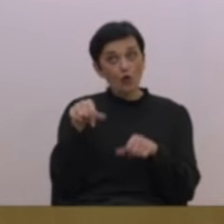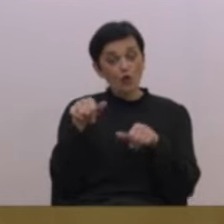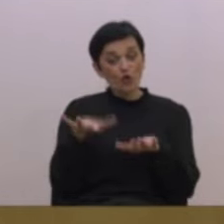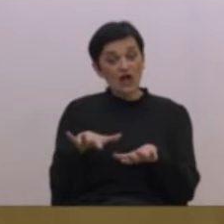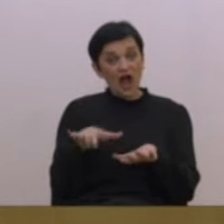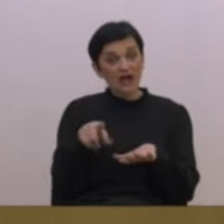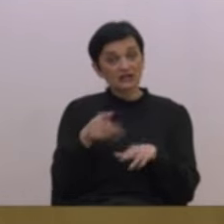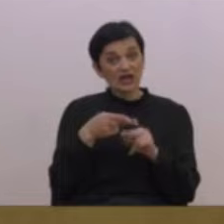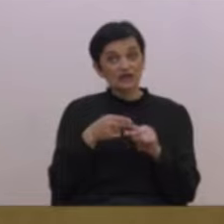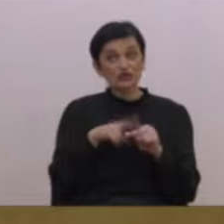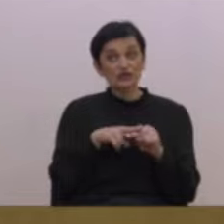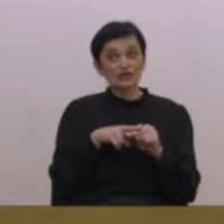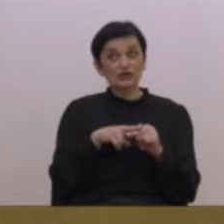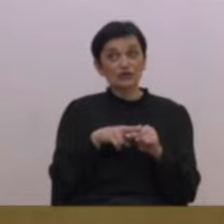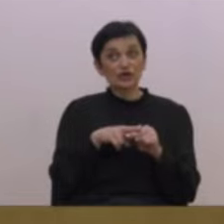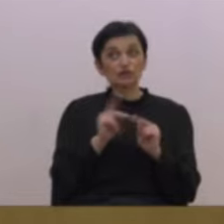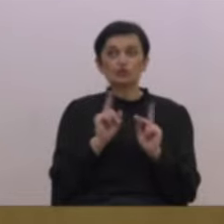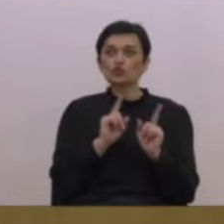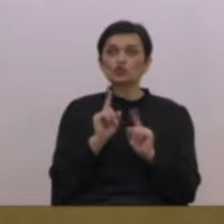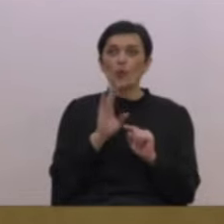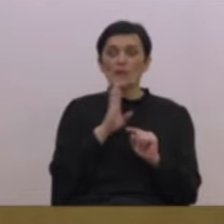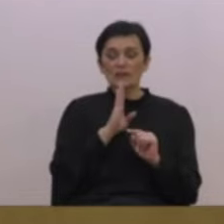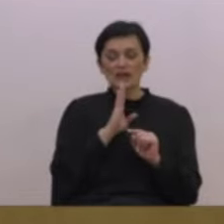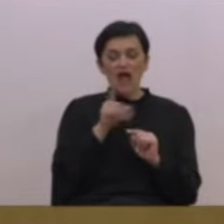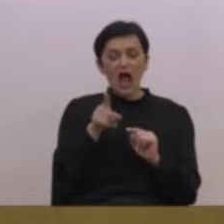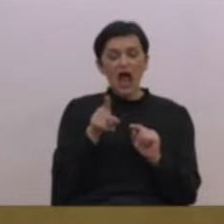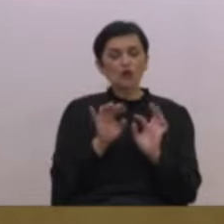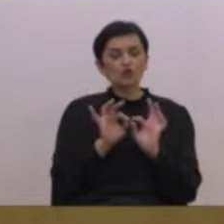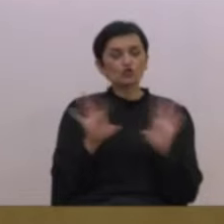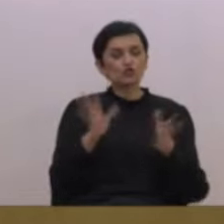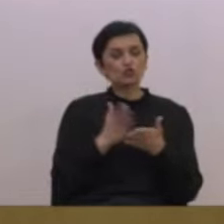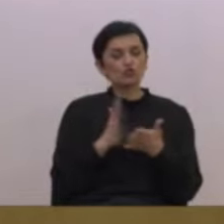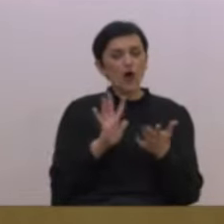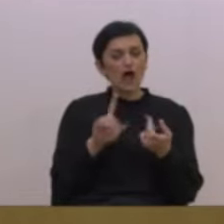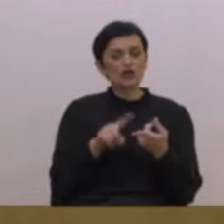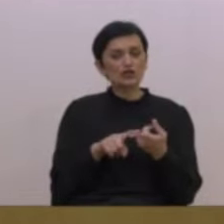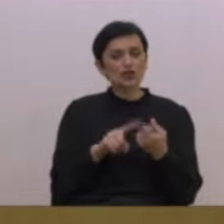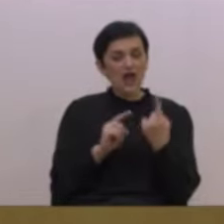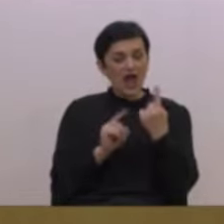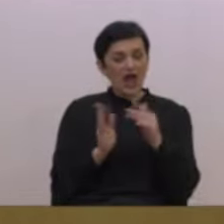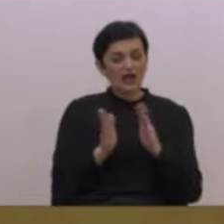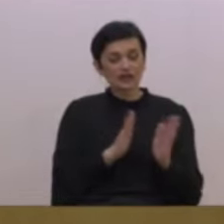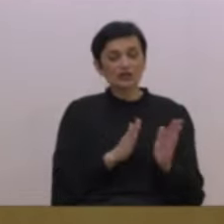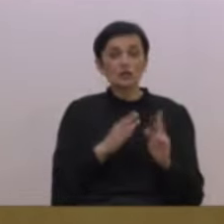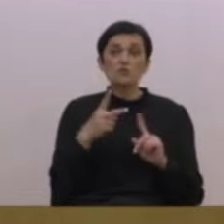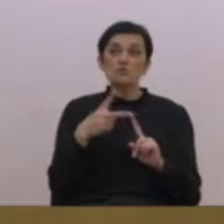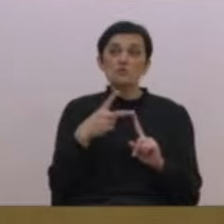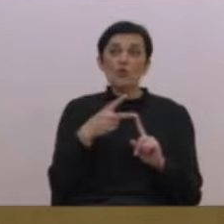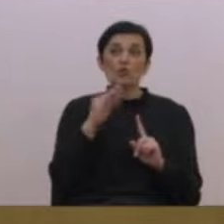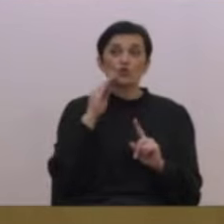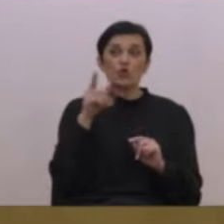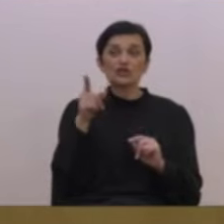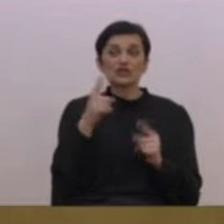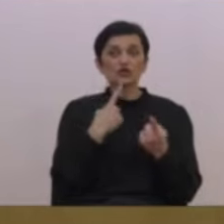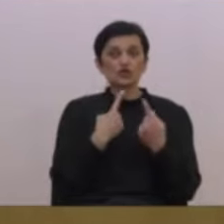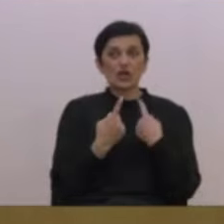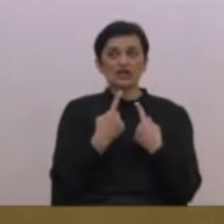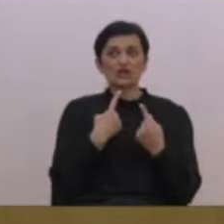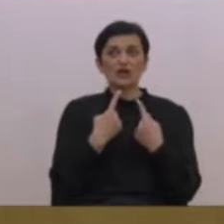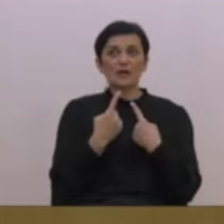ამბავი, ისე რომ ქალები არაფერ შუაში არ იყვნენ, თუ როგორ? ეს ერთი და მეორე, როცა შენ ლაპარაკობ, რომ